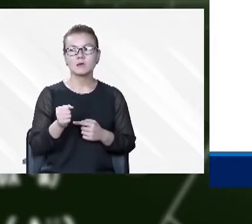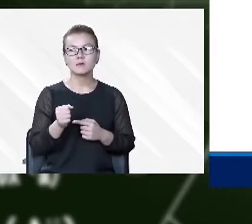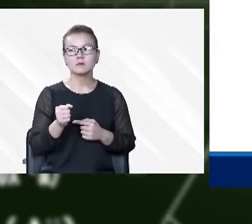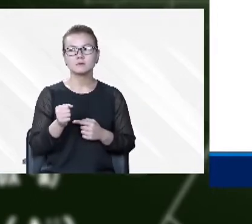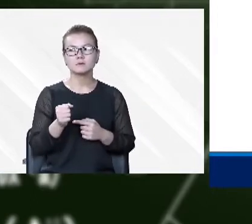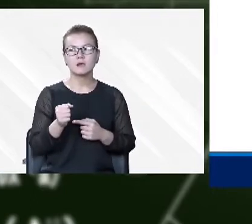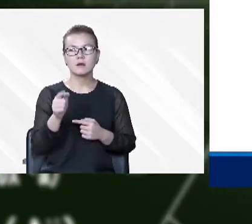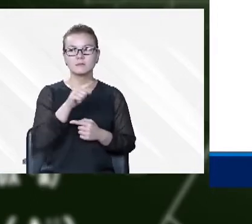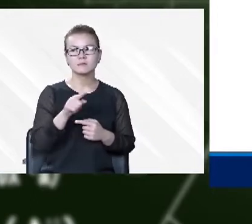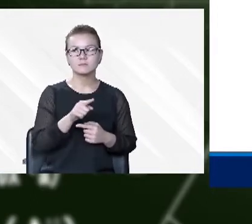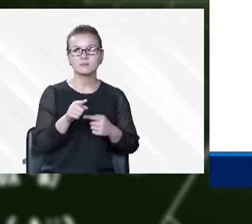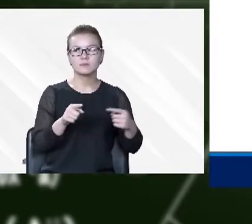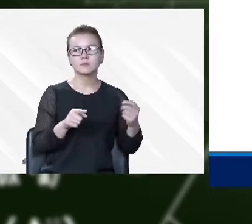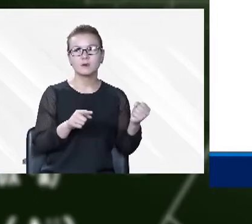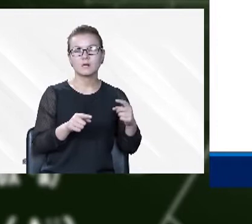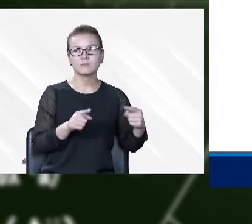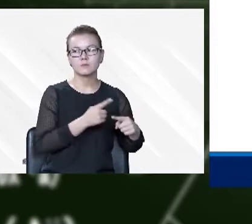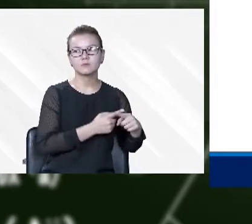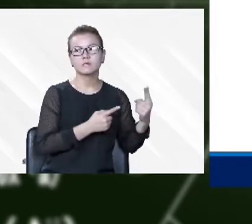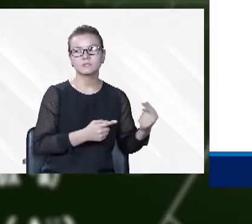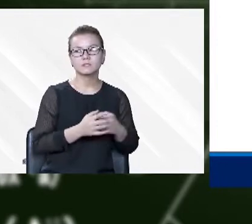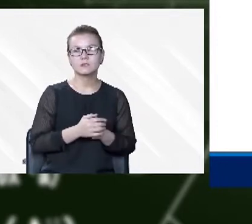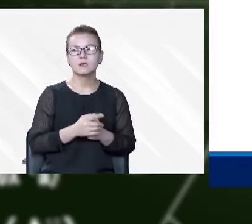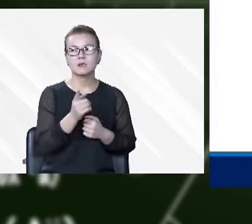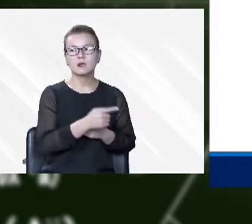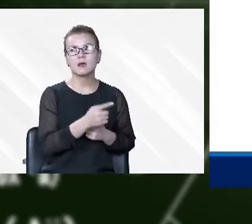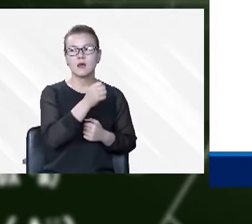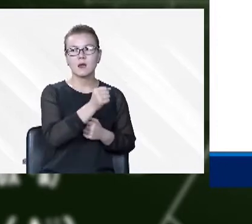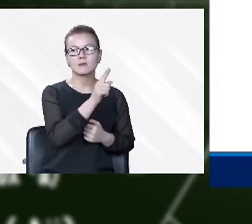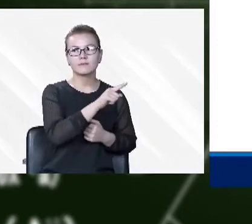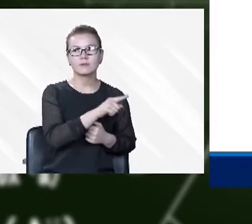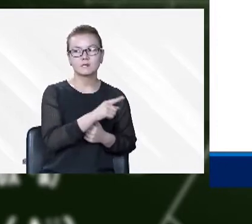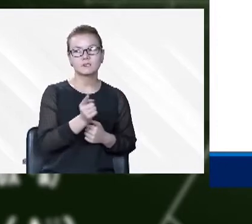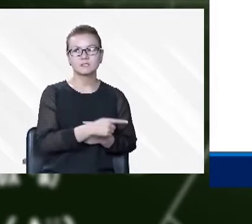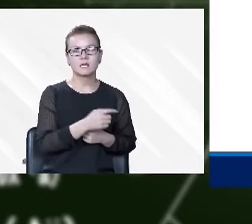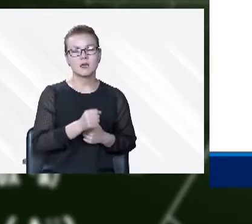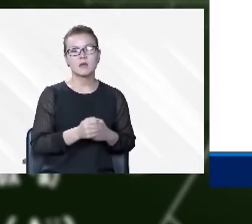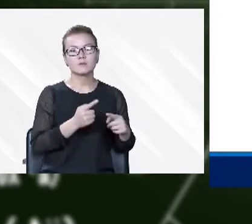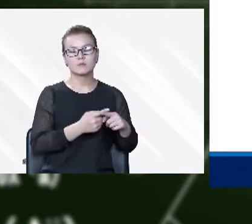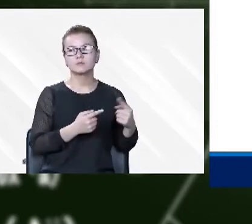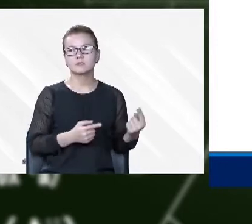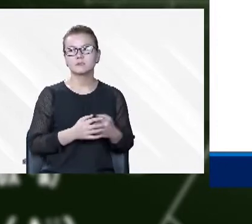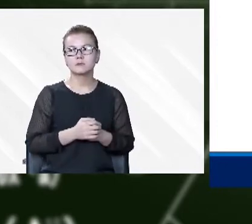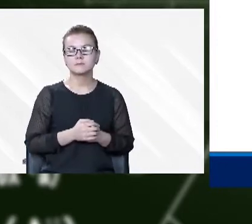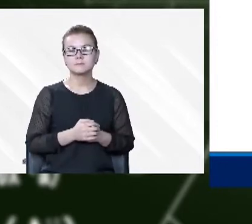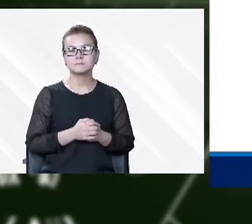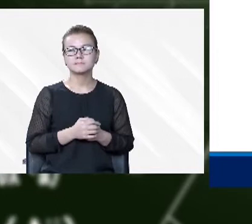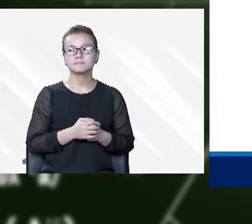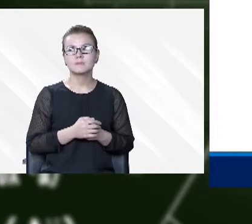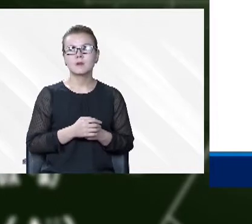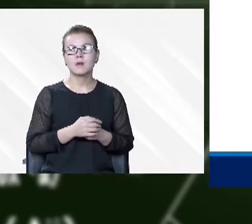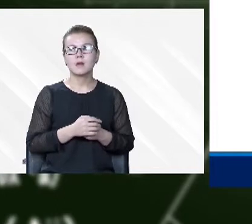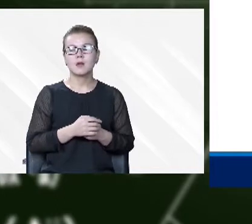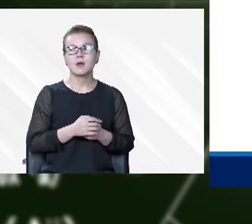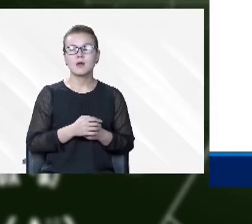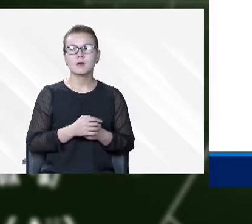1. Представим целое выражение в виде дроби со знаменателем 1.